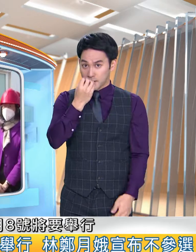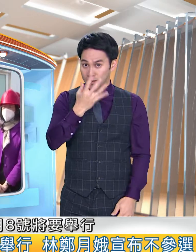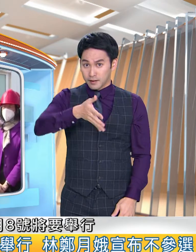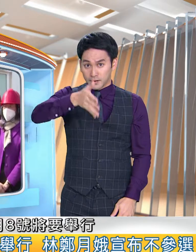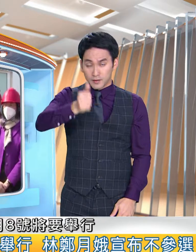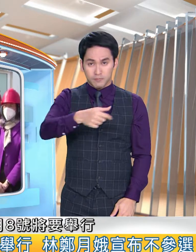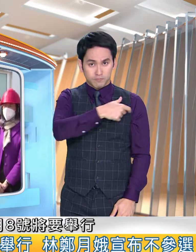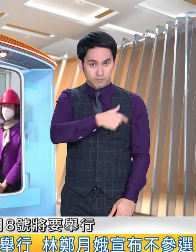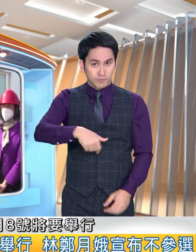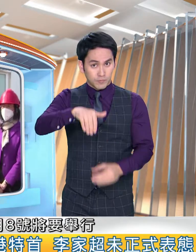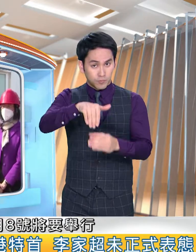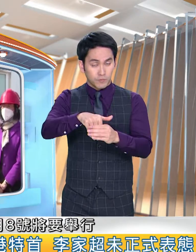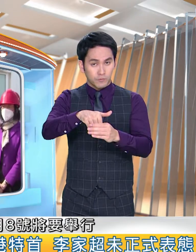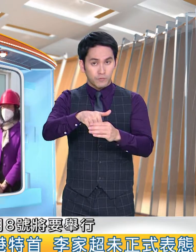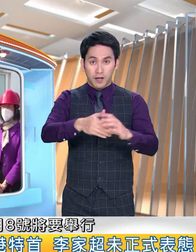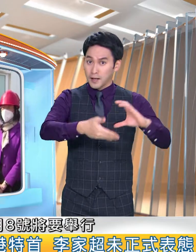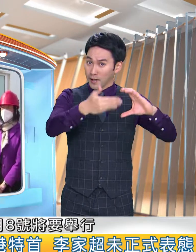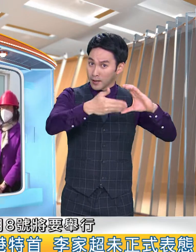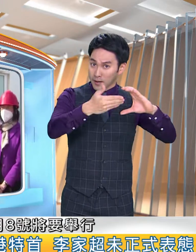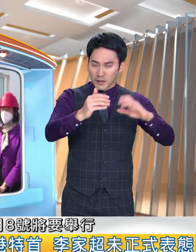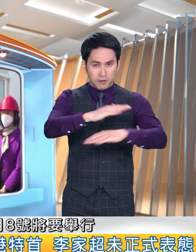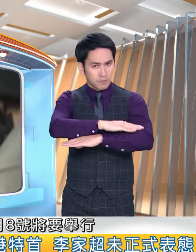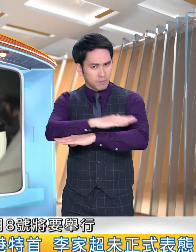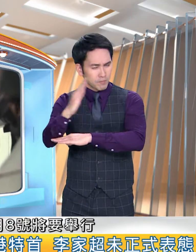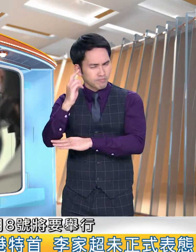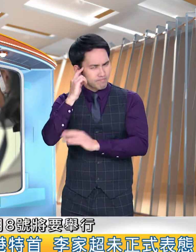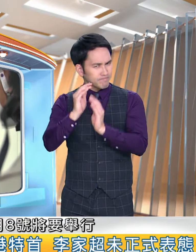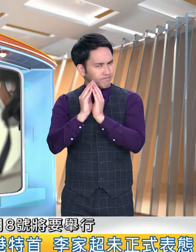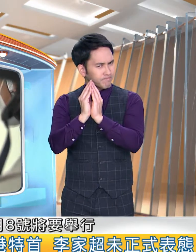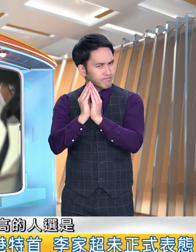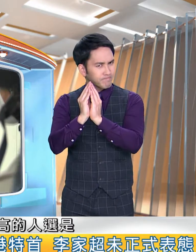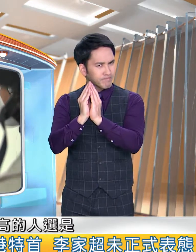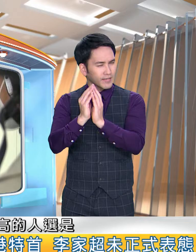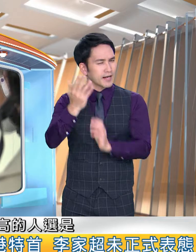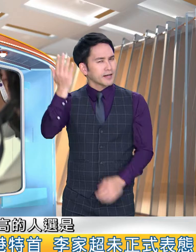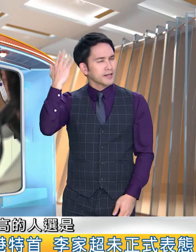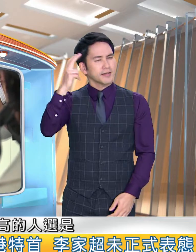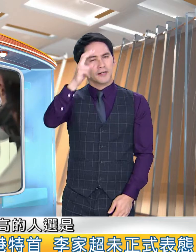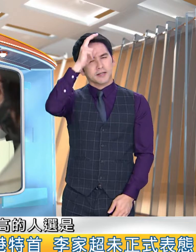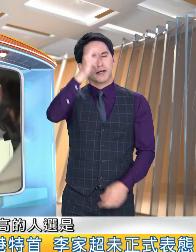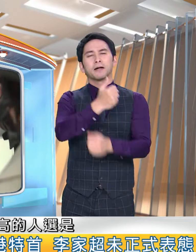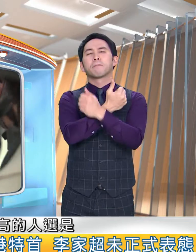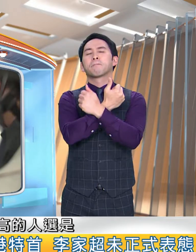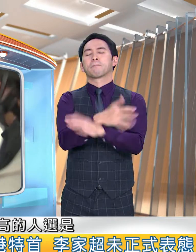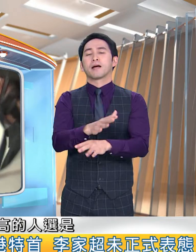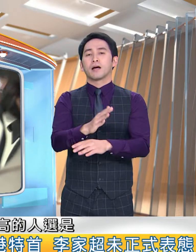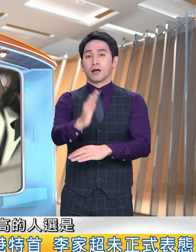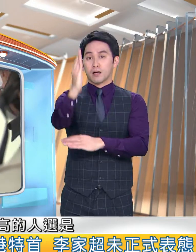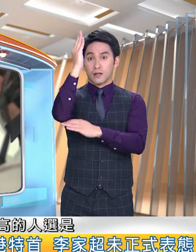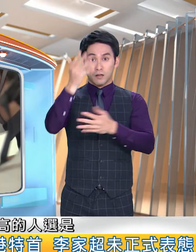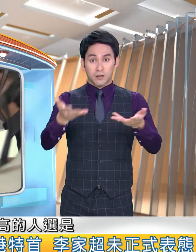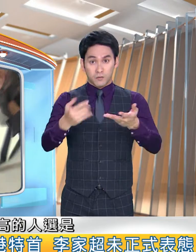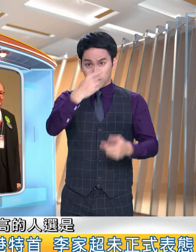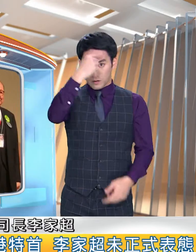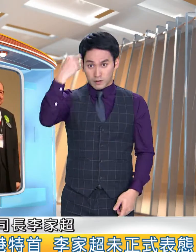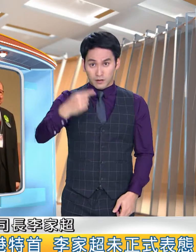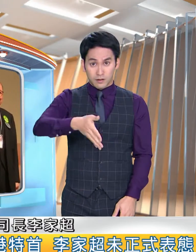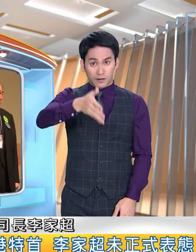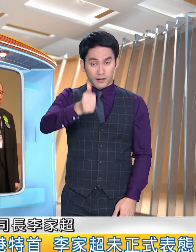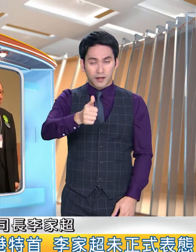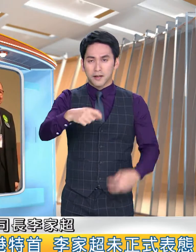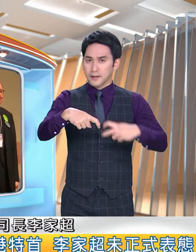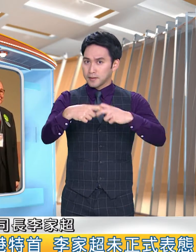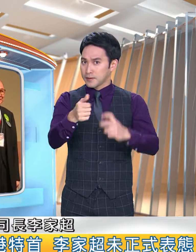任特首选举5月8日将要举行。港媒报道，呼声最高的人选